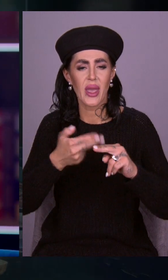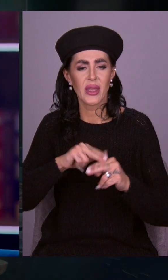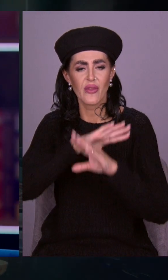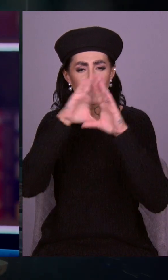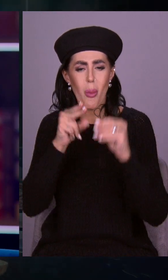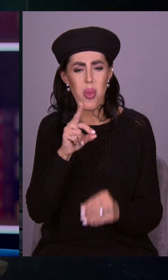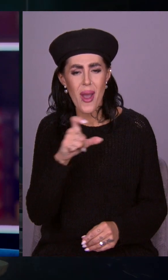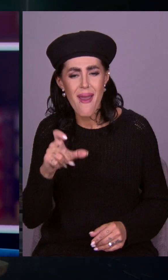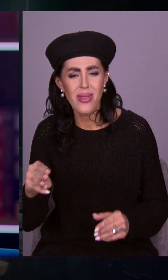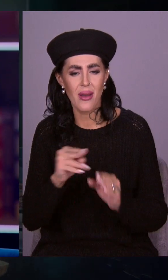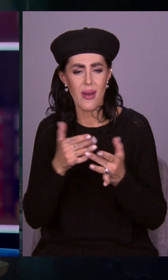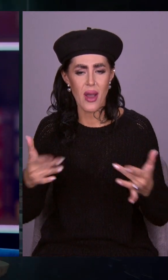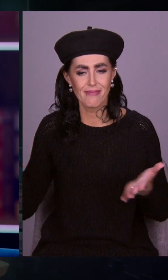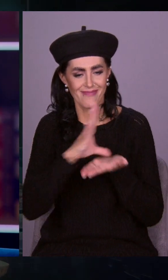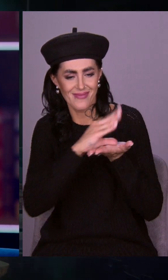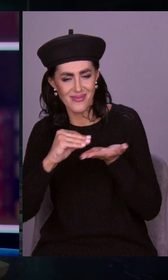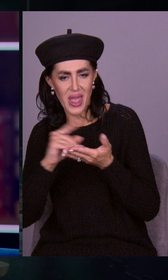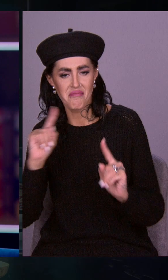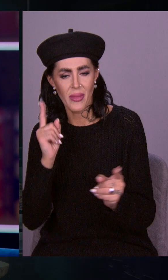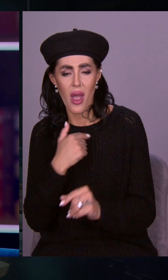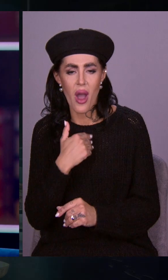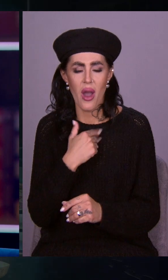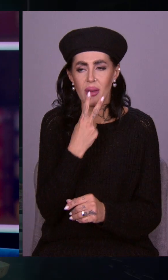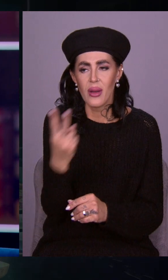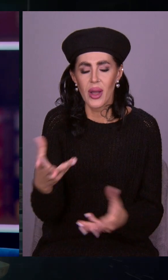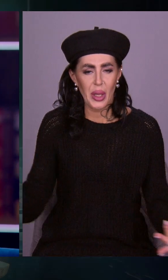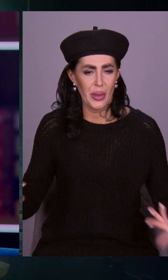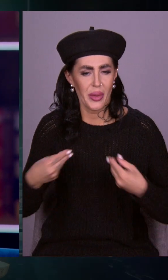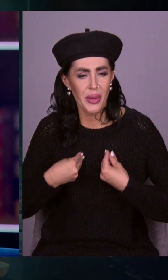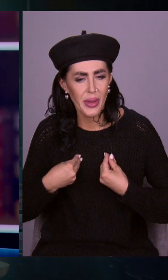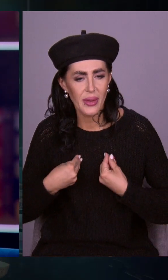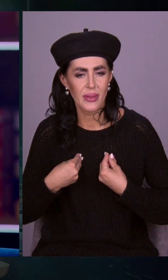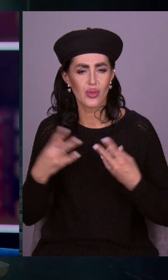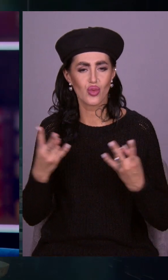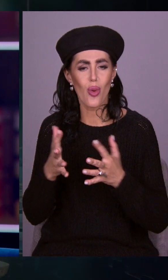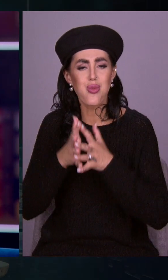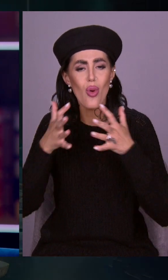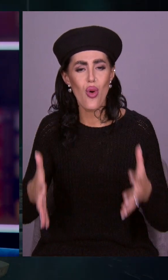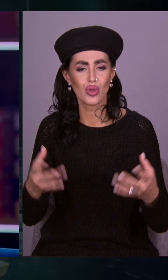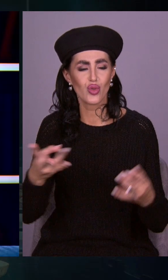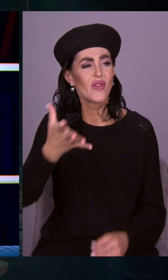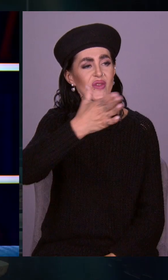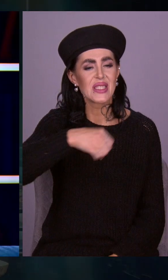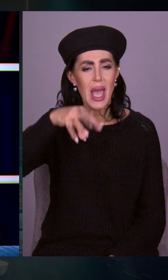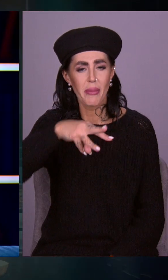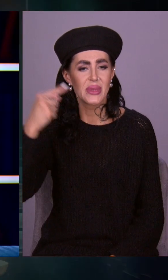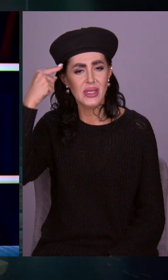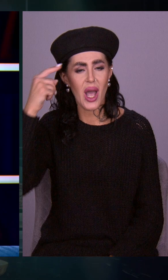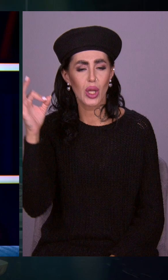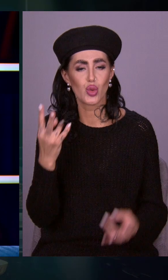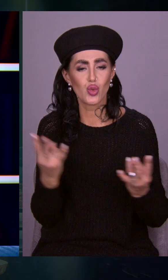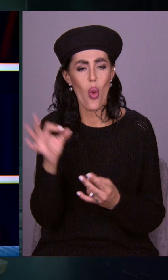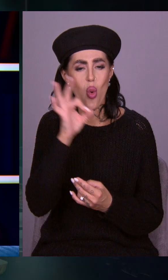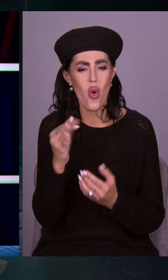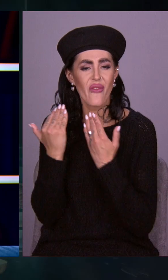поетів, які насправді зараз мені рахується, що їх би мали побільше чути їхньої поезії. Ми зараз покличемо, у нас покличемо. Так само зараз розквіт